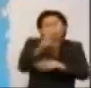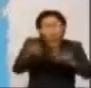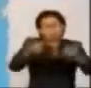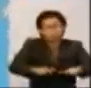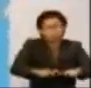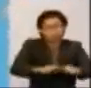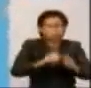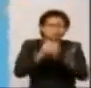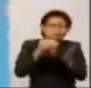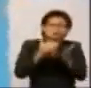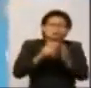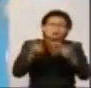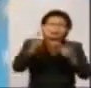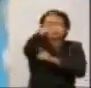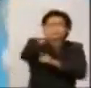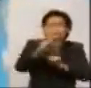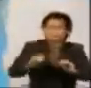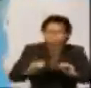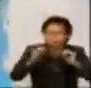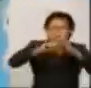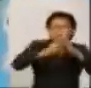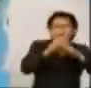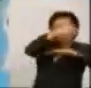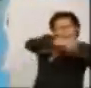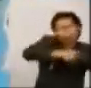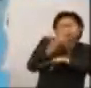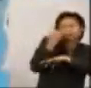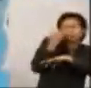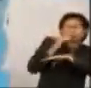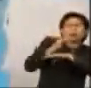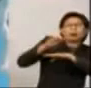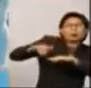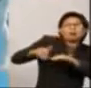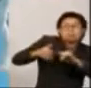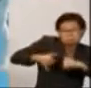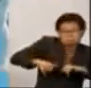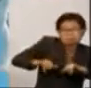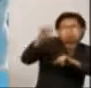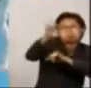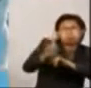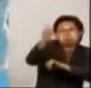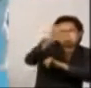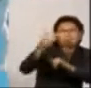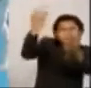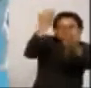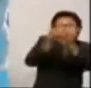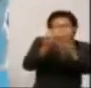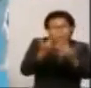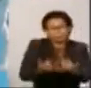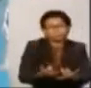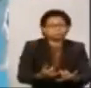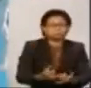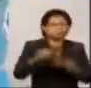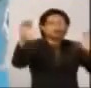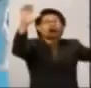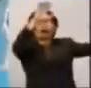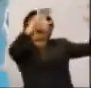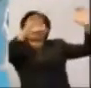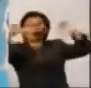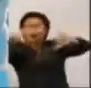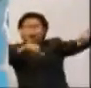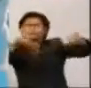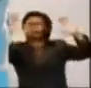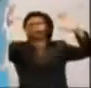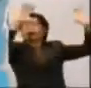secara peringkat bermula sejak tengah malam tadi dan masih lagi belum berhenti sehinggalah ke waktu ini. Letupan awan aktif tebal ini juga